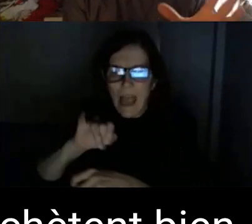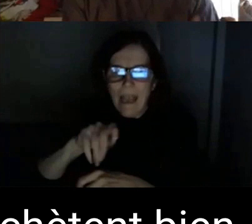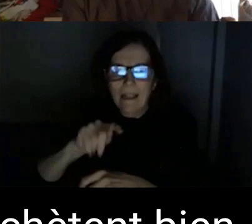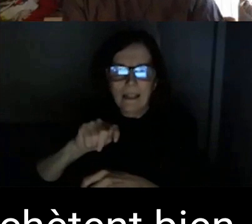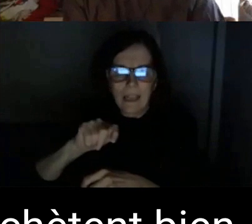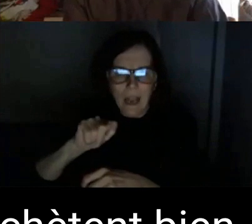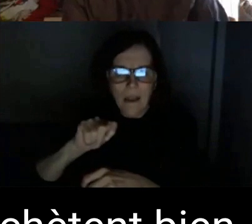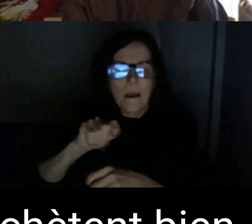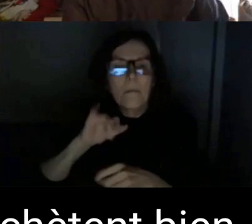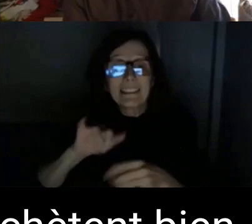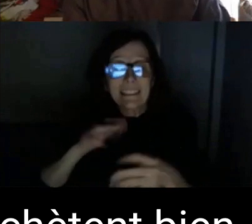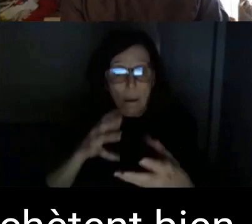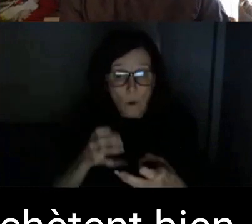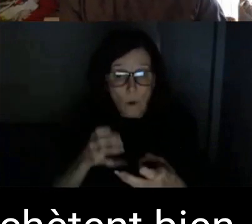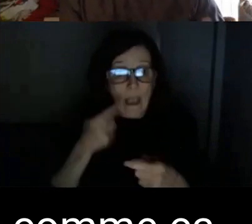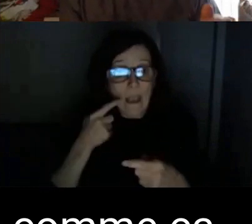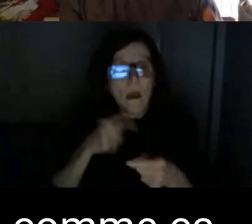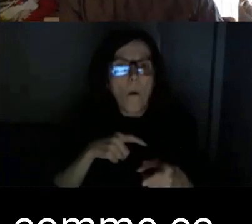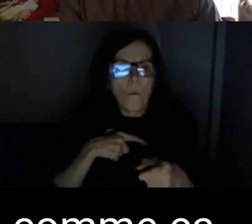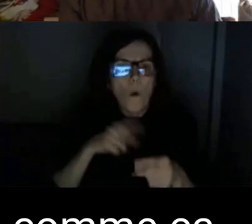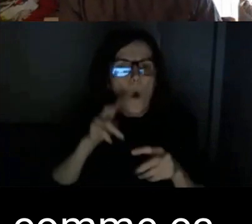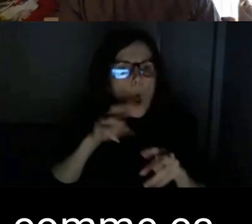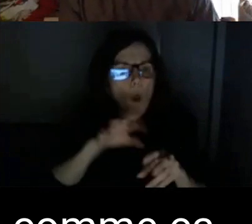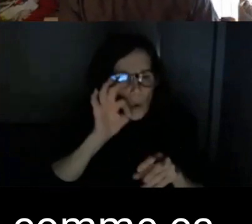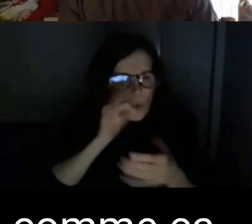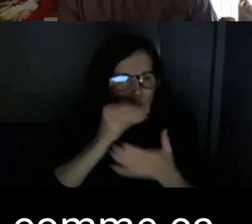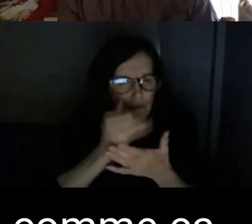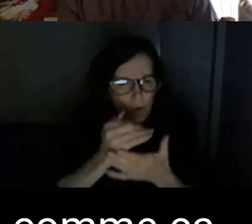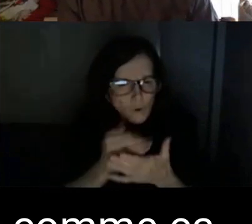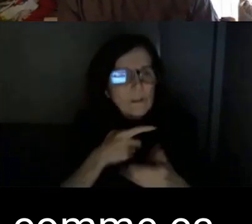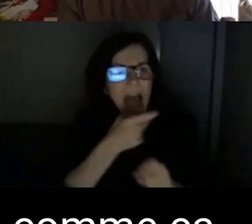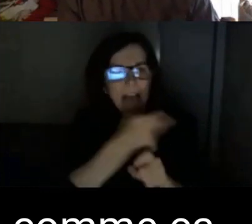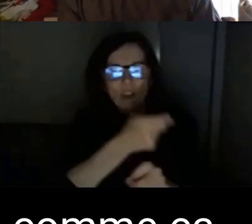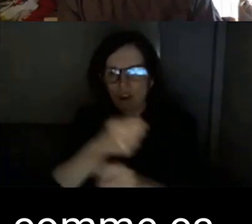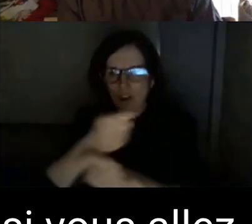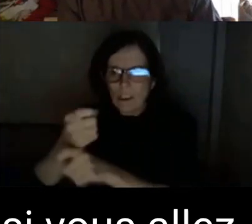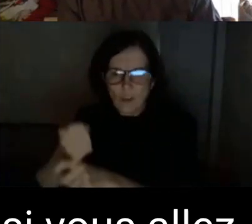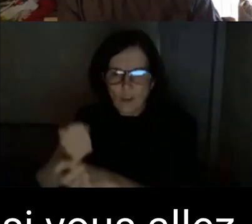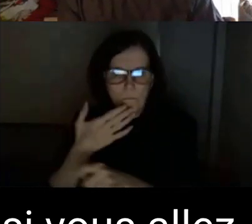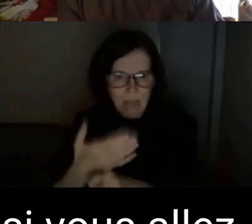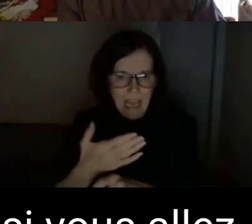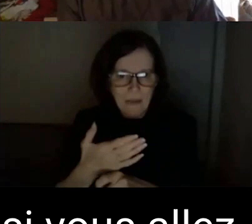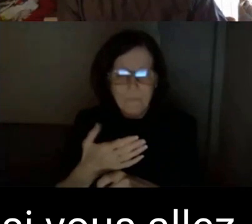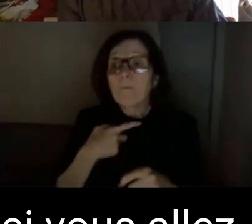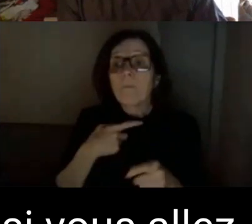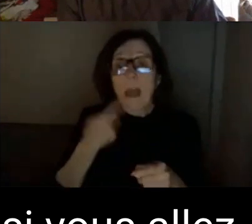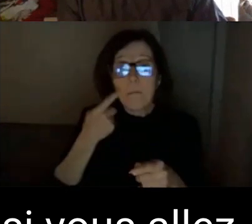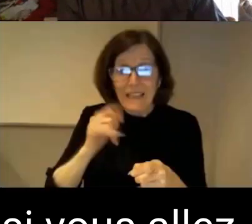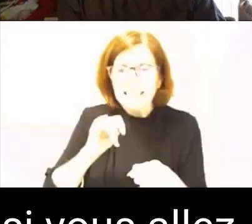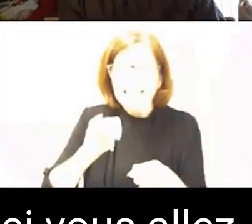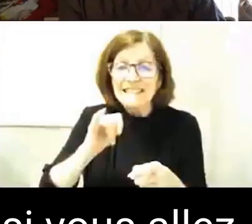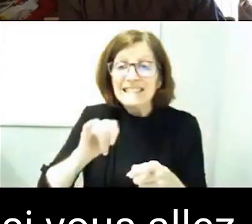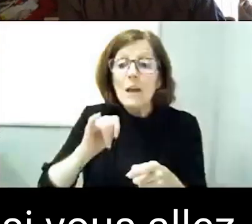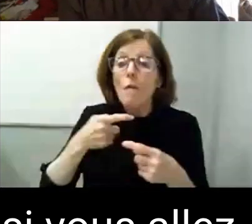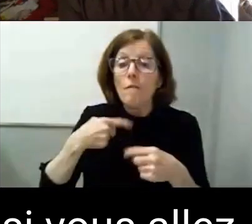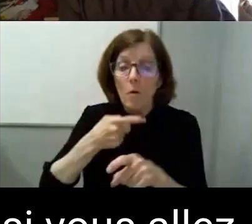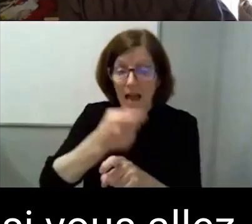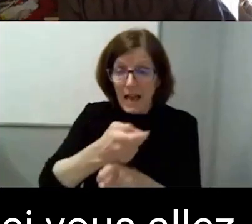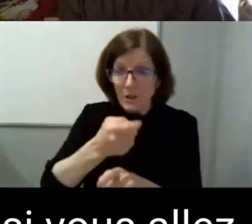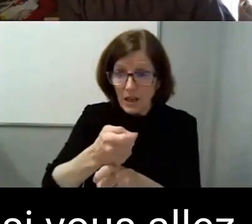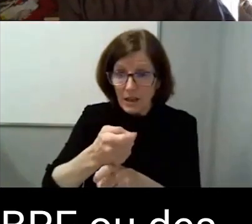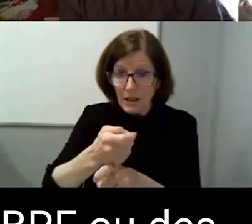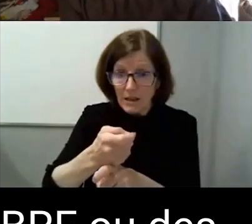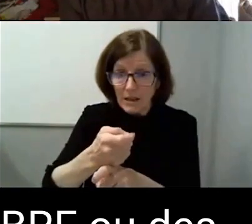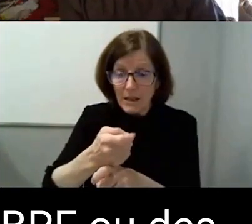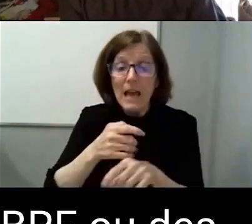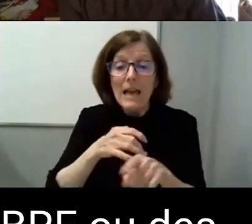puis lister des choses qui s'achètent bien. Juste une dernière fois, encore pour le dire comme ça, si vous allez acheter, mais même, c'est ça, si